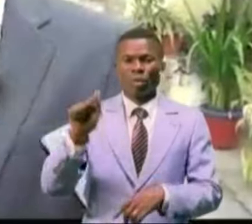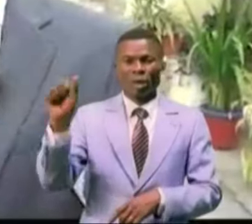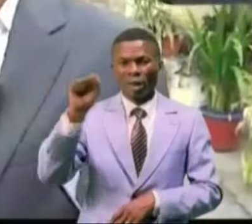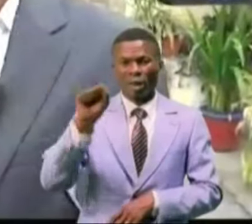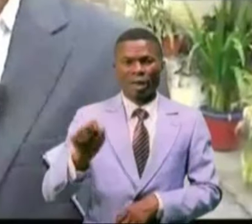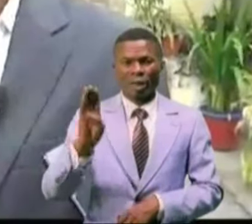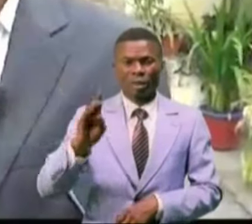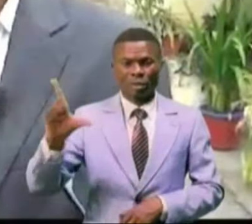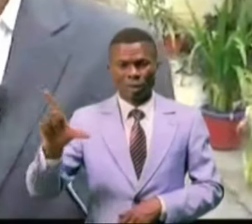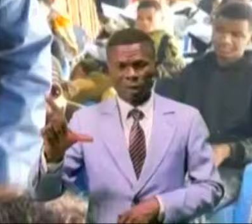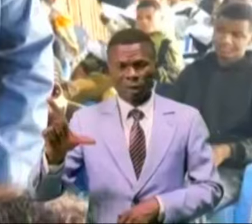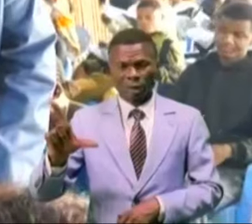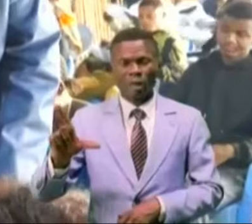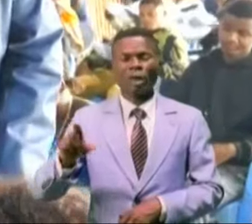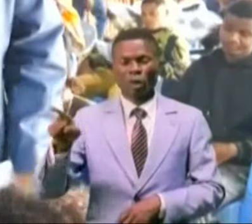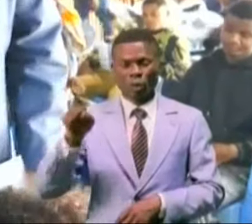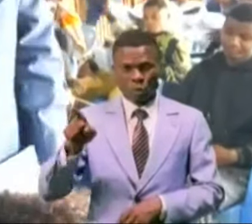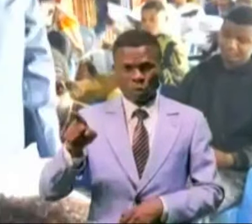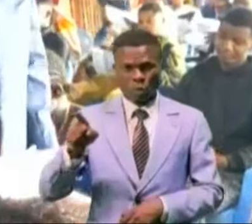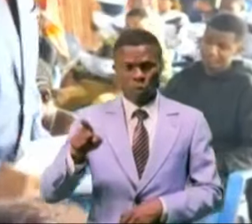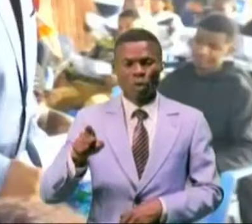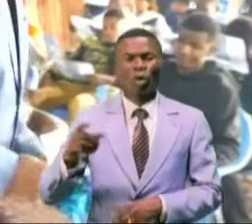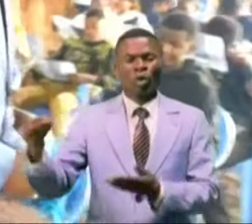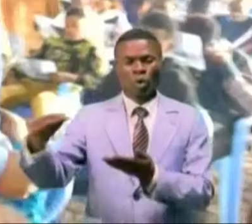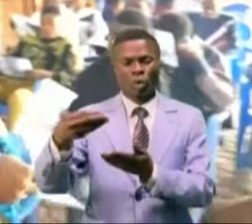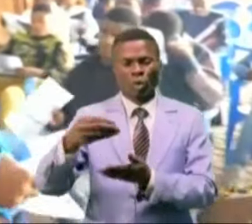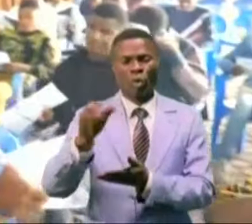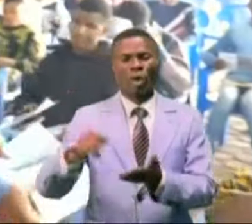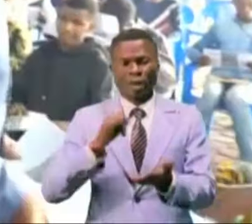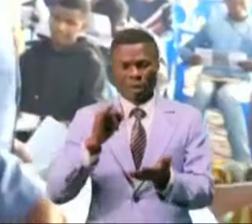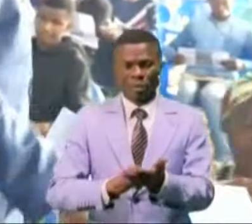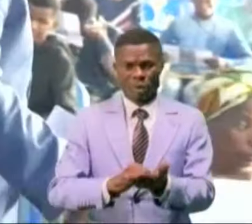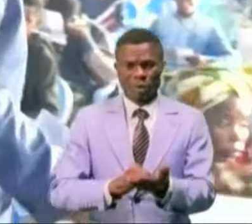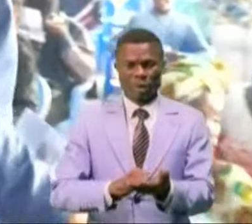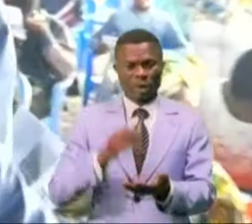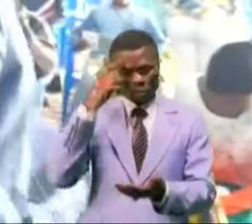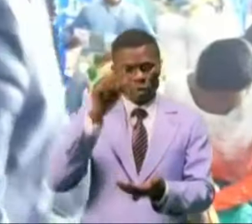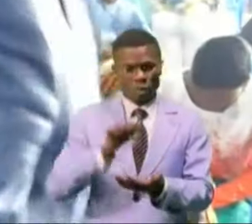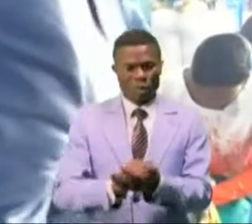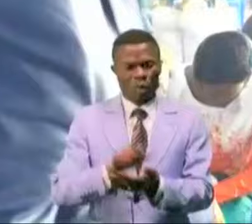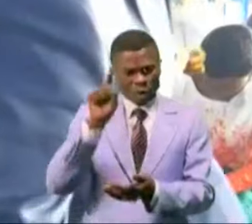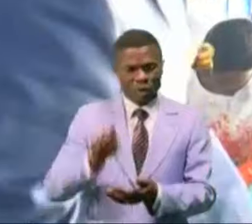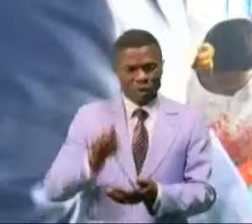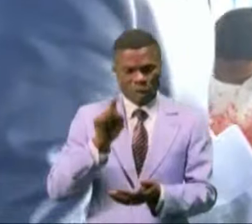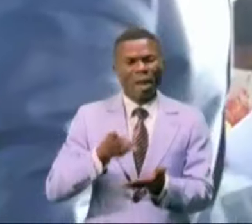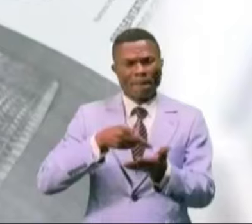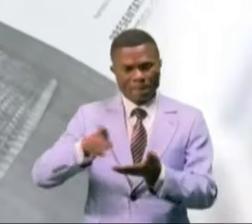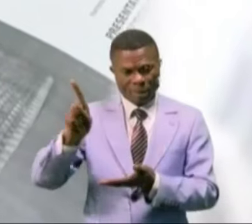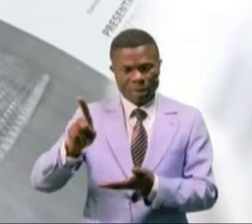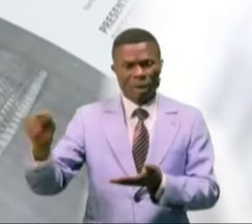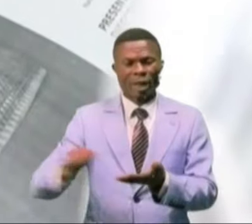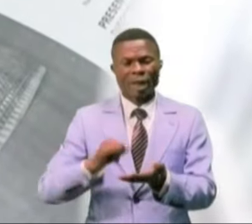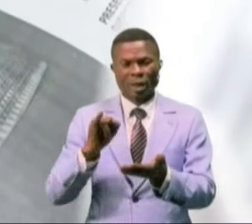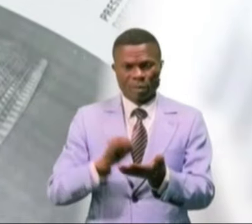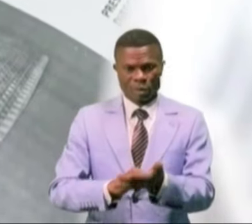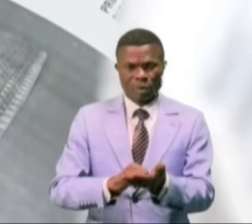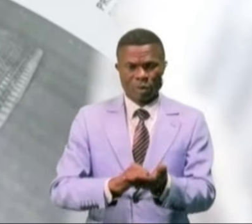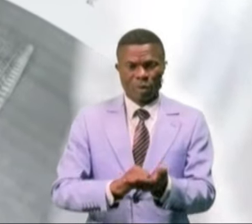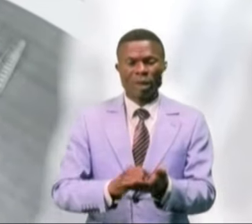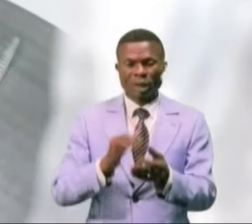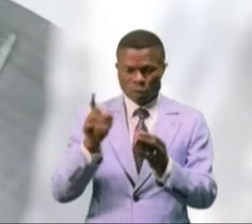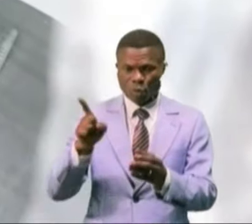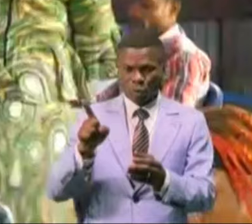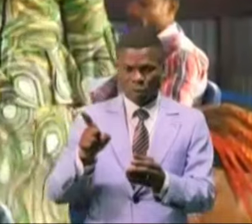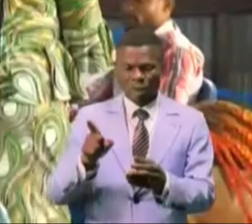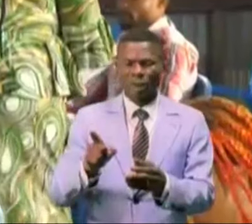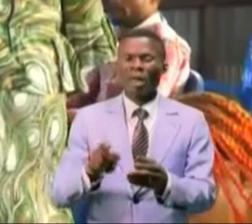si il est collectrice des impôts donc de ce fait il doit payer les impôts auxquels il est